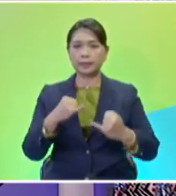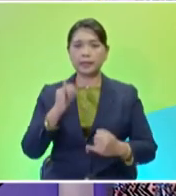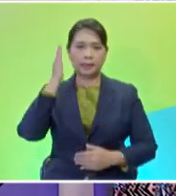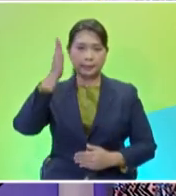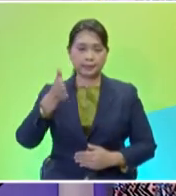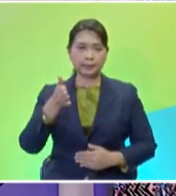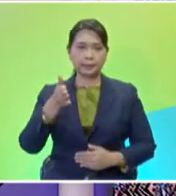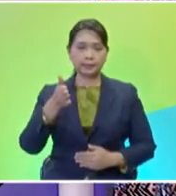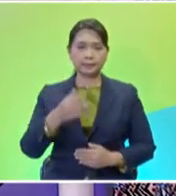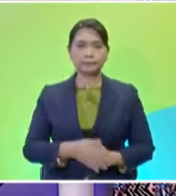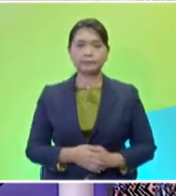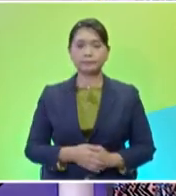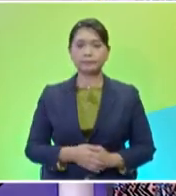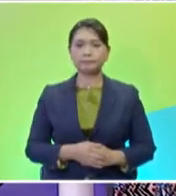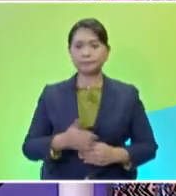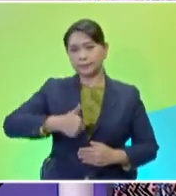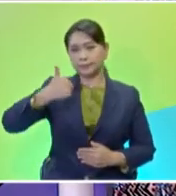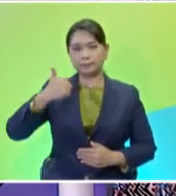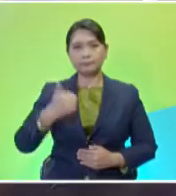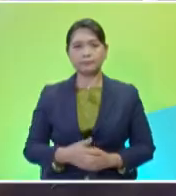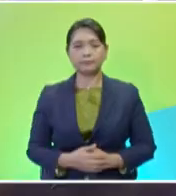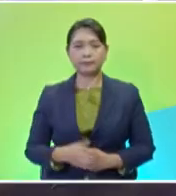sebagai pemenang Jokowi